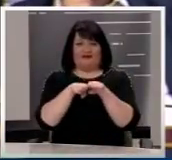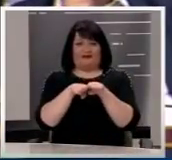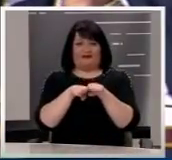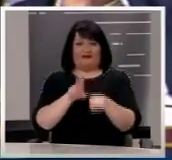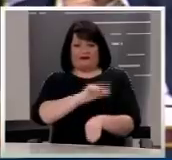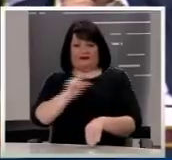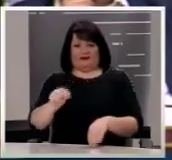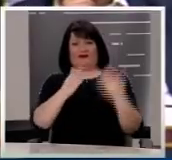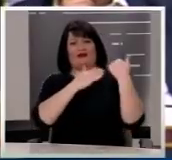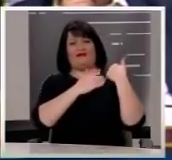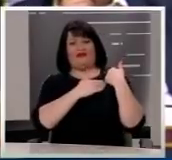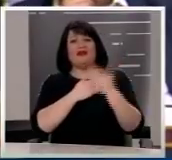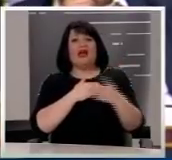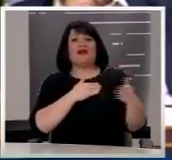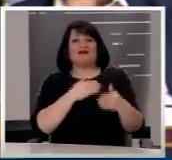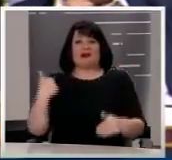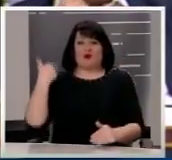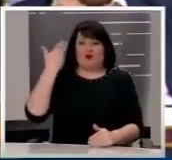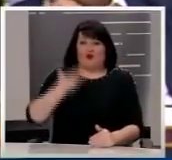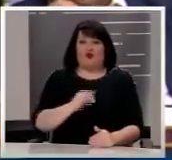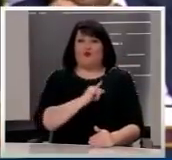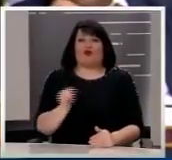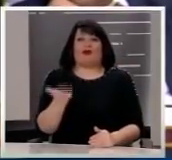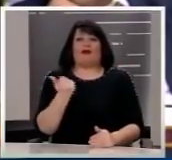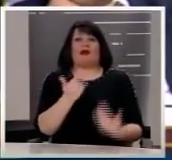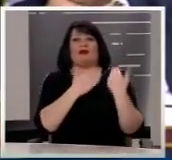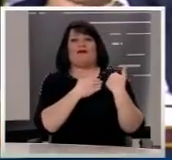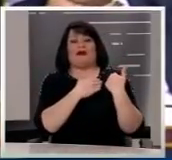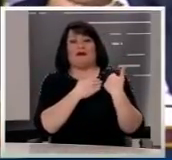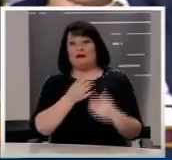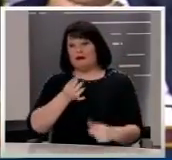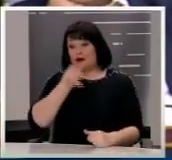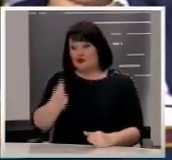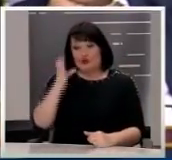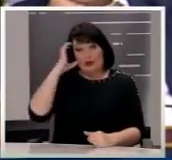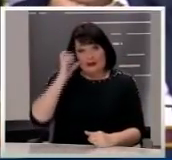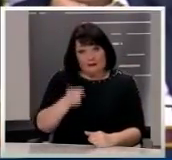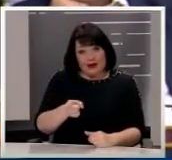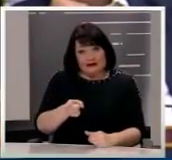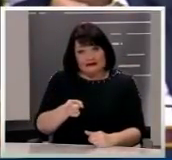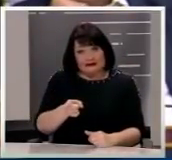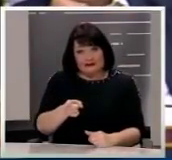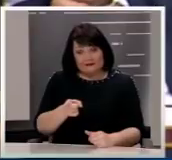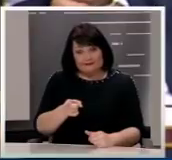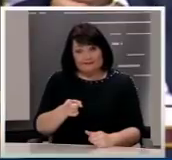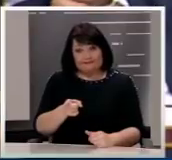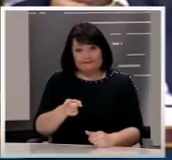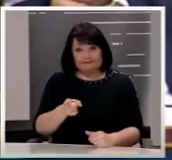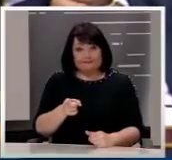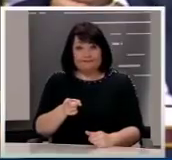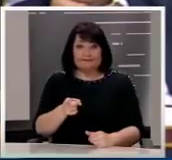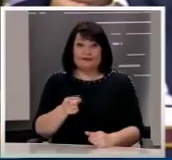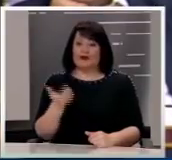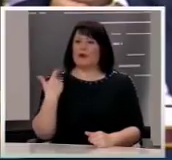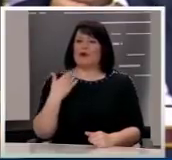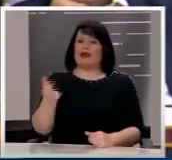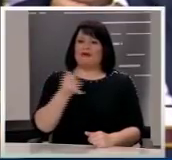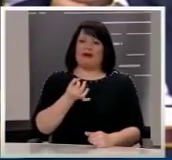ευθύνες που ποτέ δεν είχε σε αυτόν τον τόπο. Σας θυμίζω τα όσα άστοχα είχατε δηλώσει